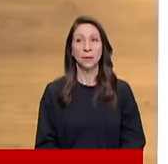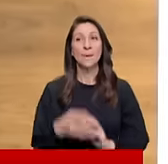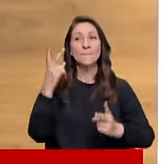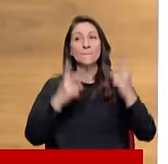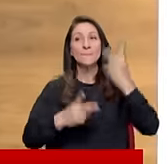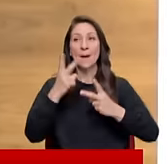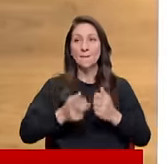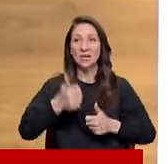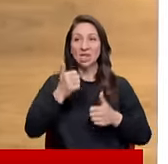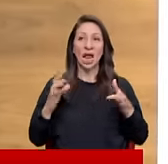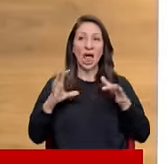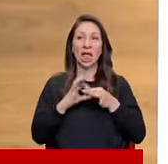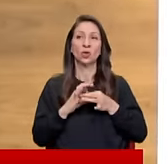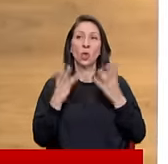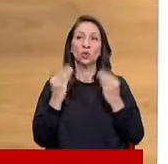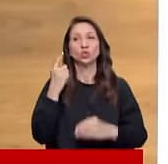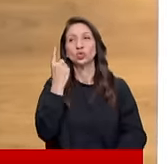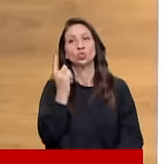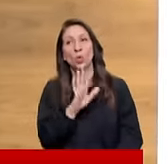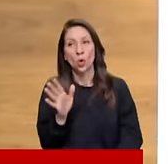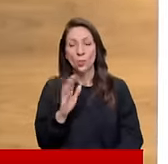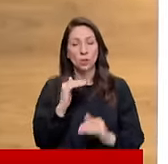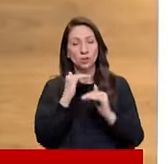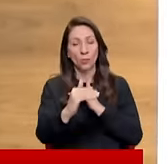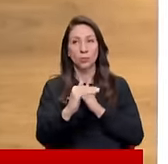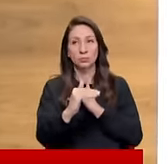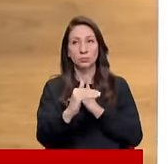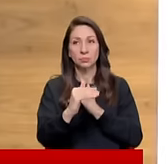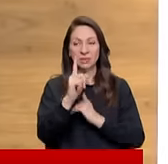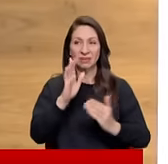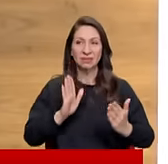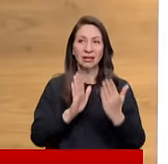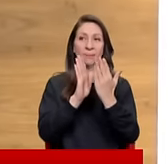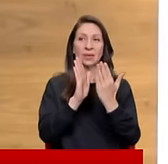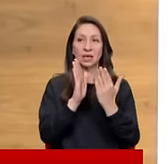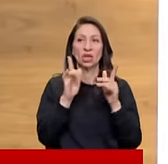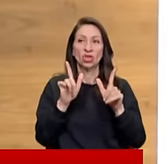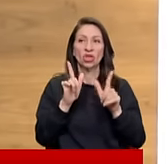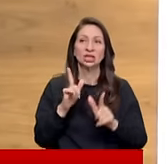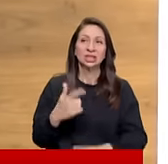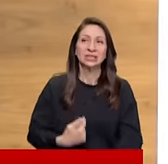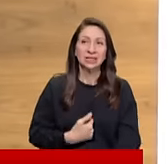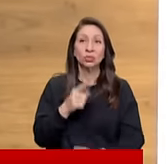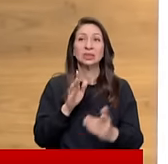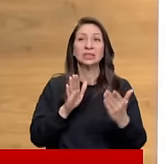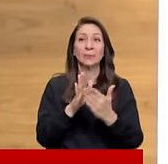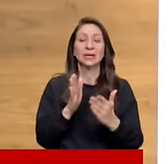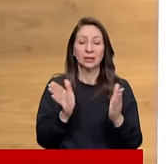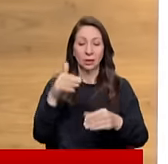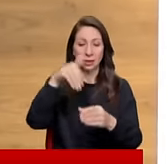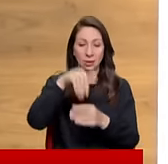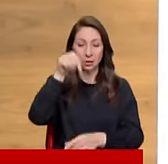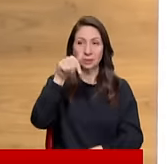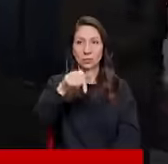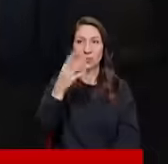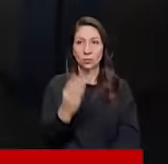şeylerin başkanla da alakalı olduğunu düşünmüyoruz. Kamuoyu bir tepki verme ihtiyacı hissetti. Bu tepki de sandığa